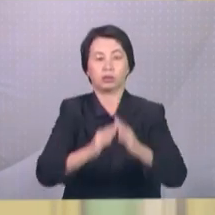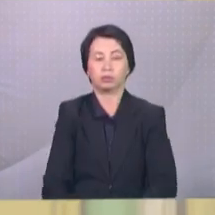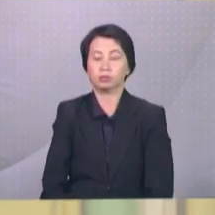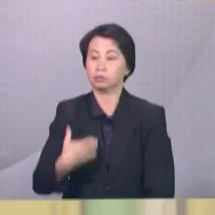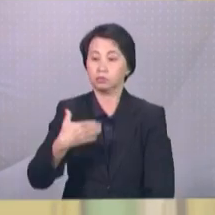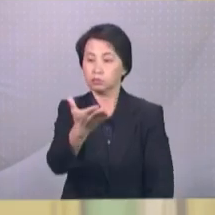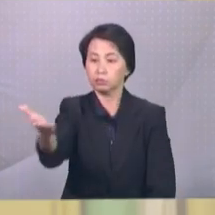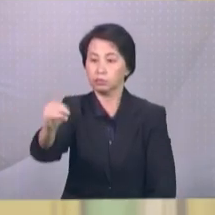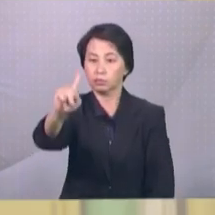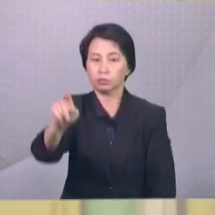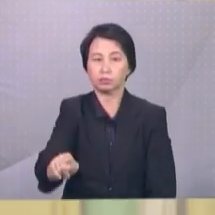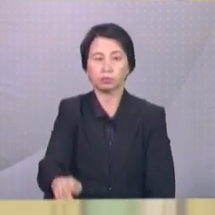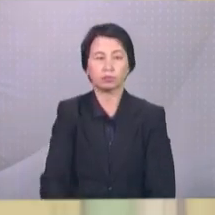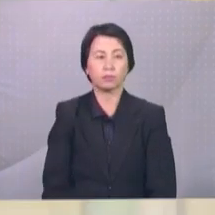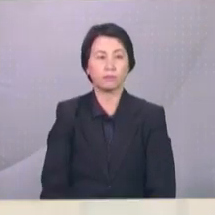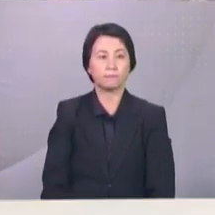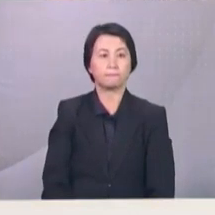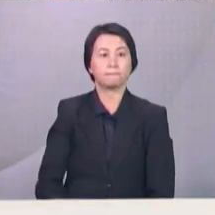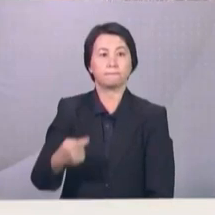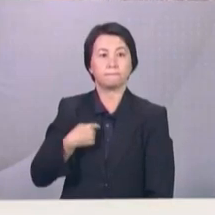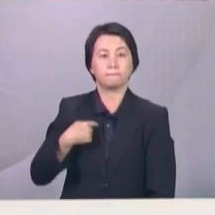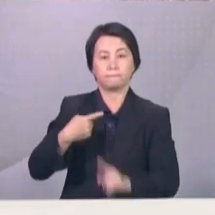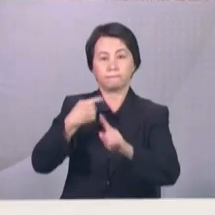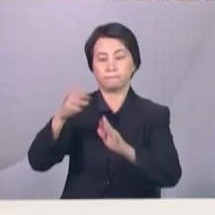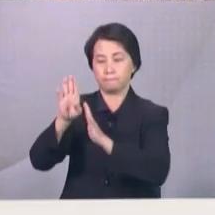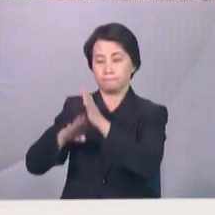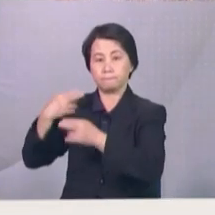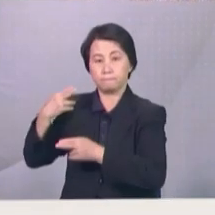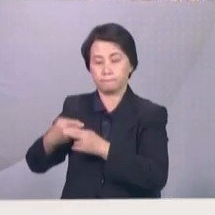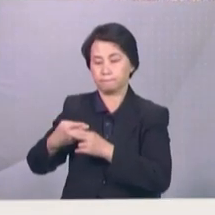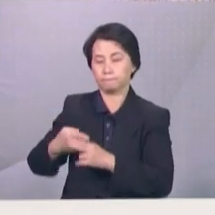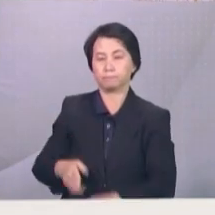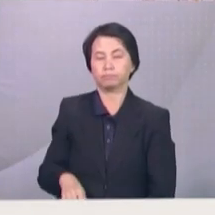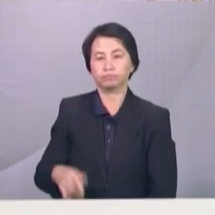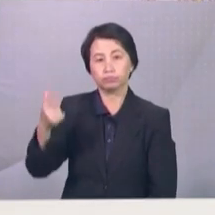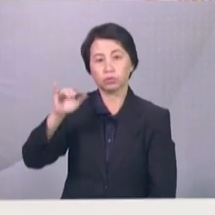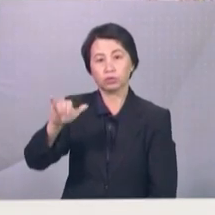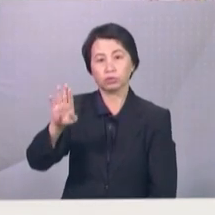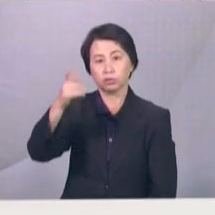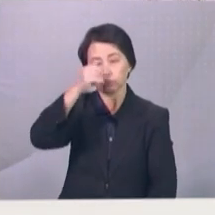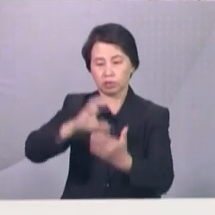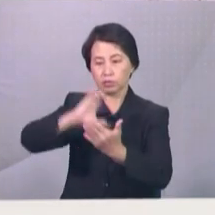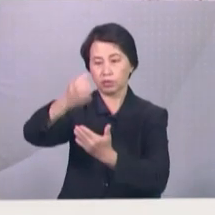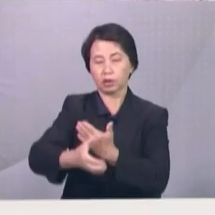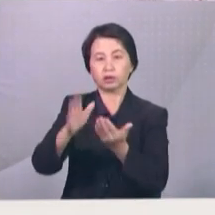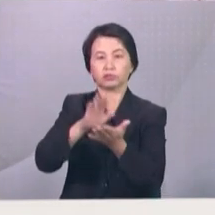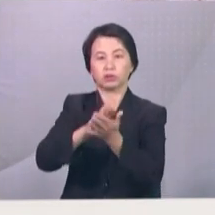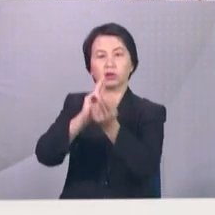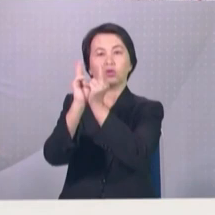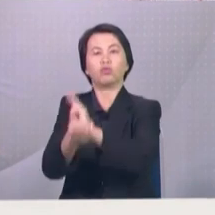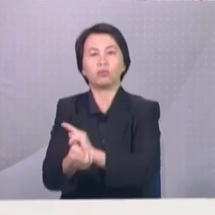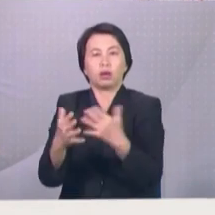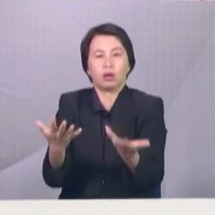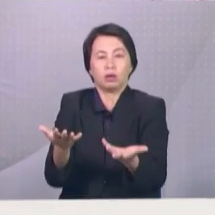lagi? Silakan. Okay, YB. Saya Syabiha dari Bernama. Okey, YB. Disebabkan kalender persekolahan dah berubah,